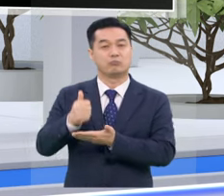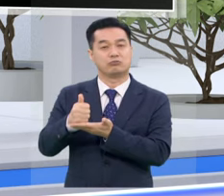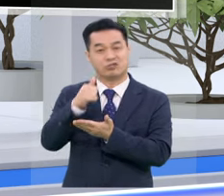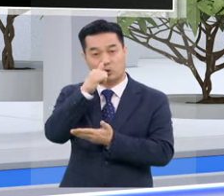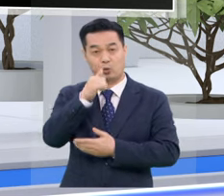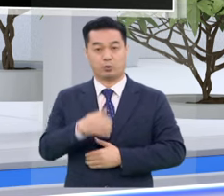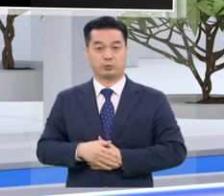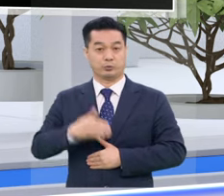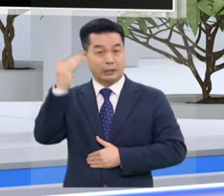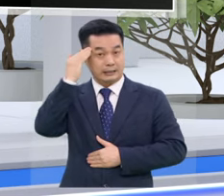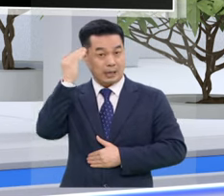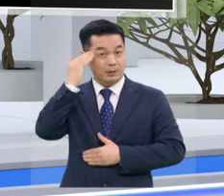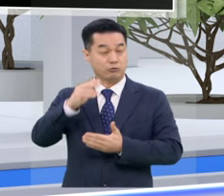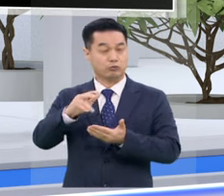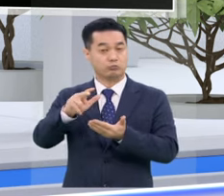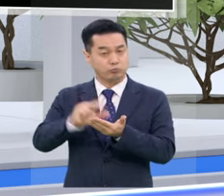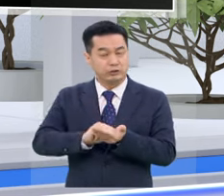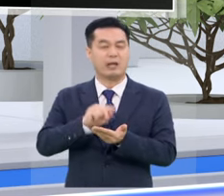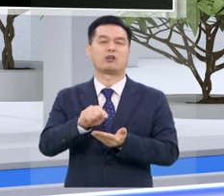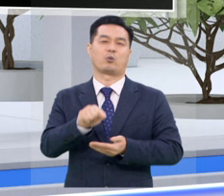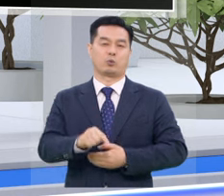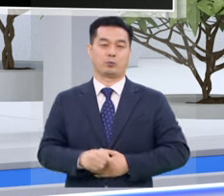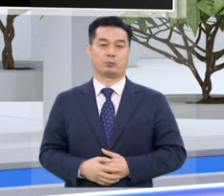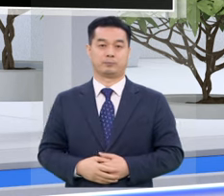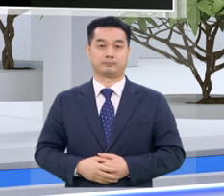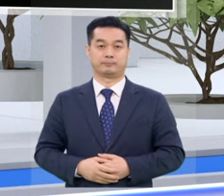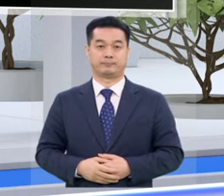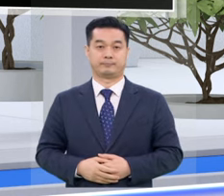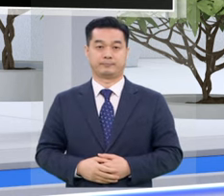대한민국의 문제가 바로 여기